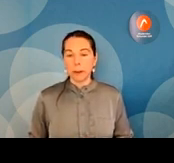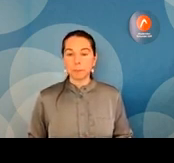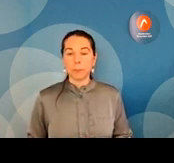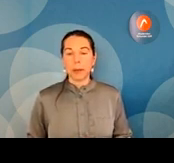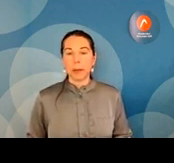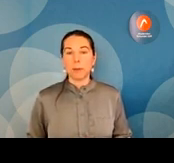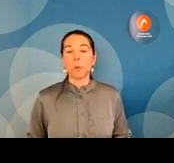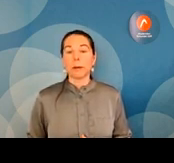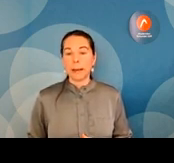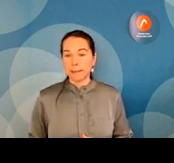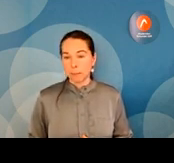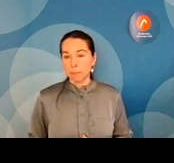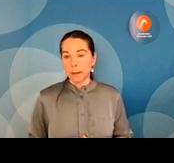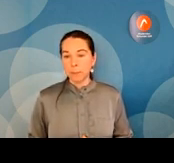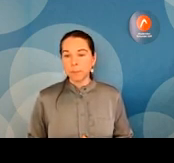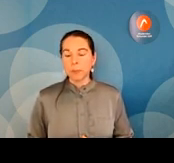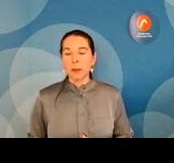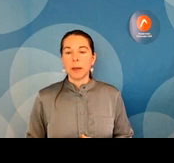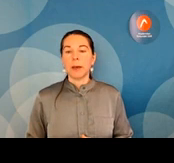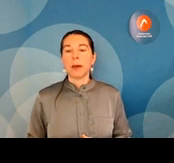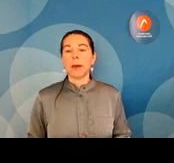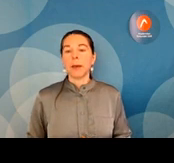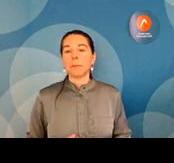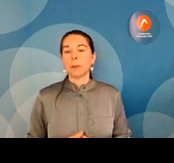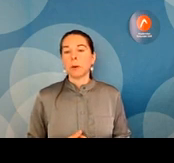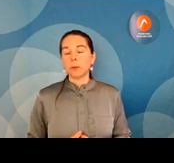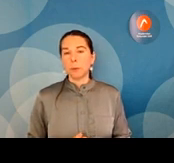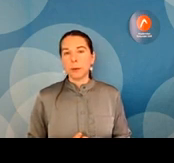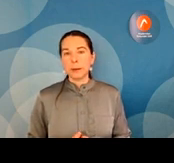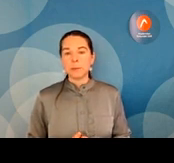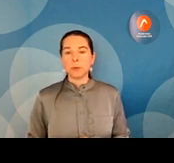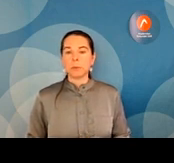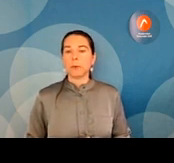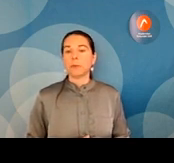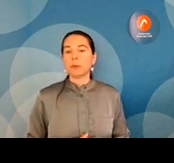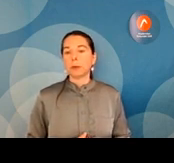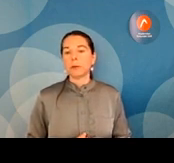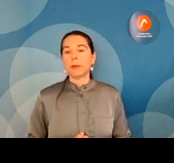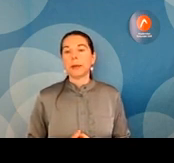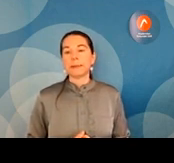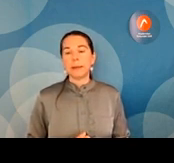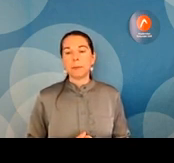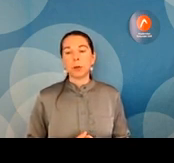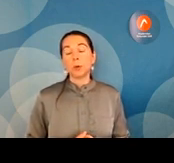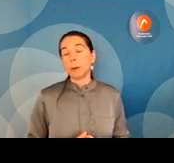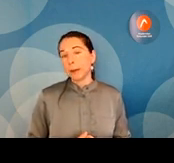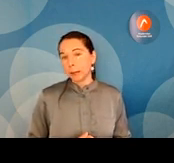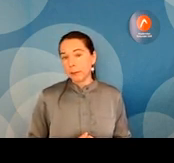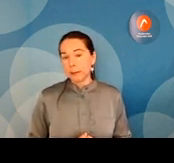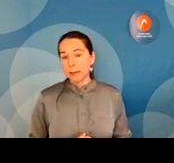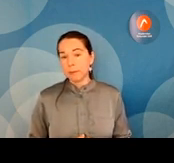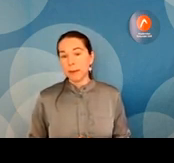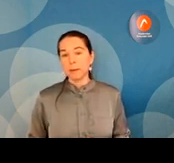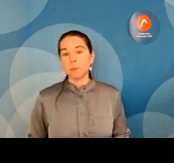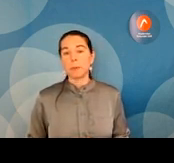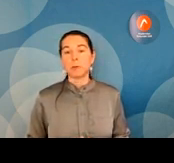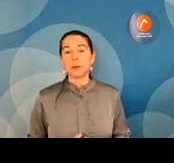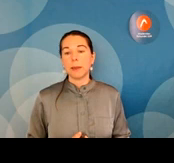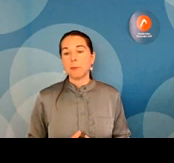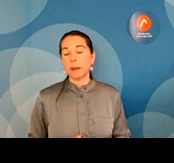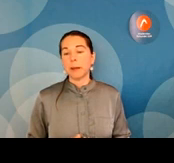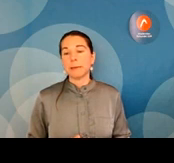här är några exempel. Om ålderism som forskaren Fredrik Snellman och Johan Mellqvist